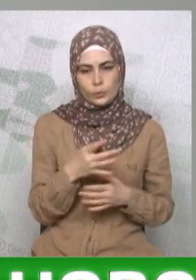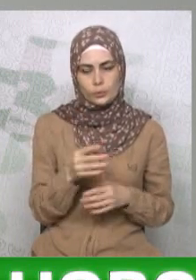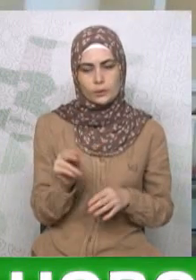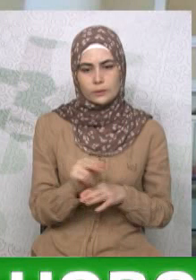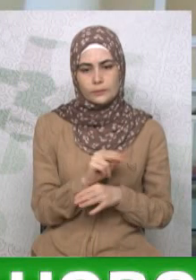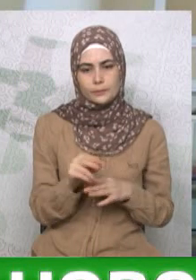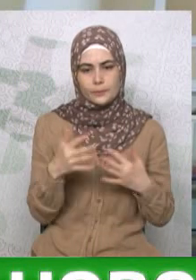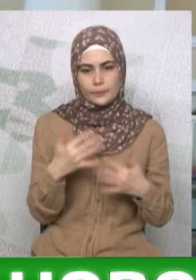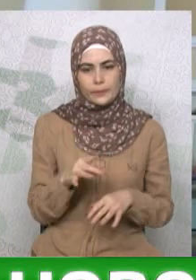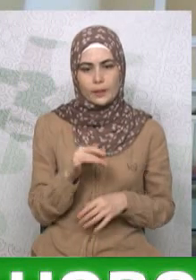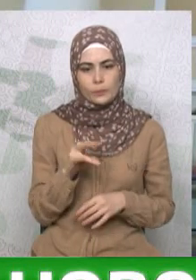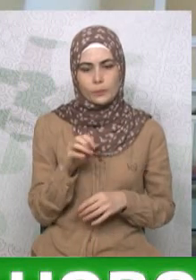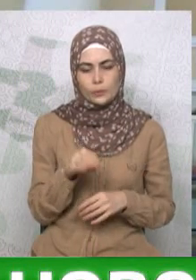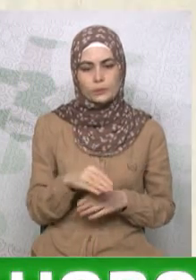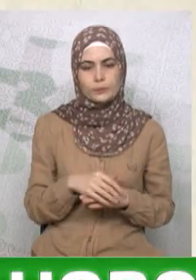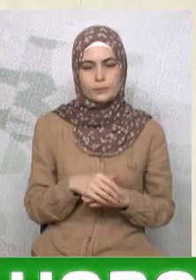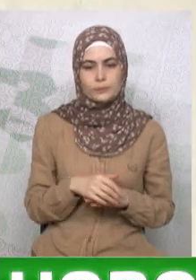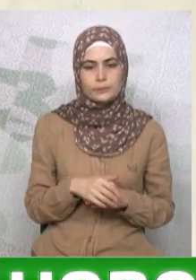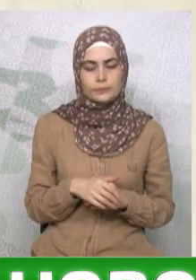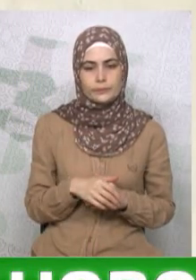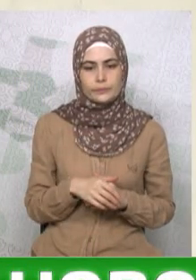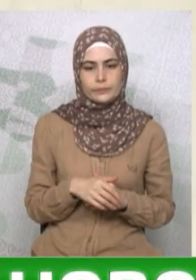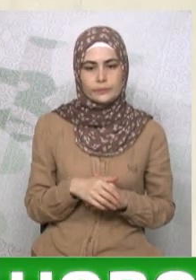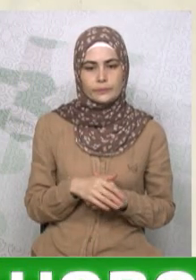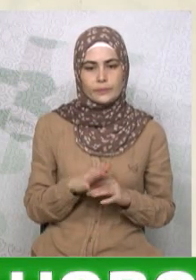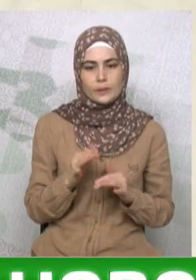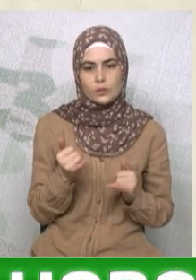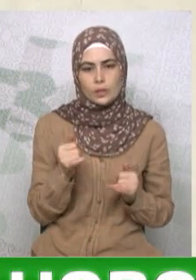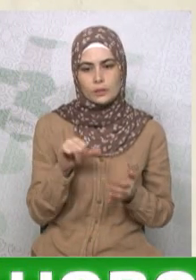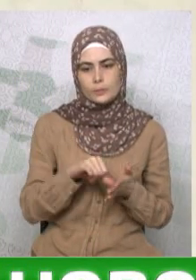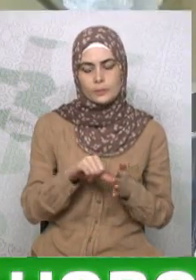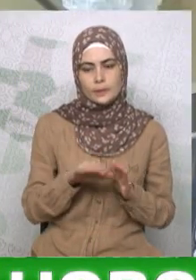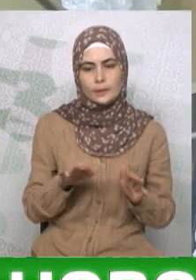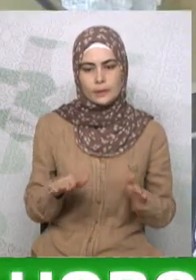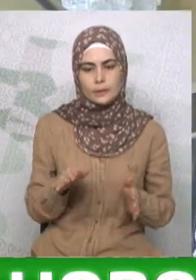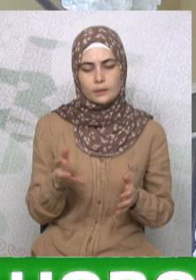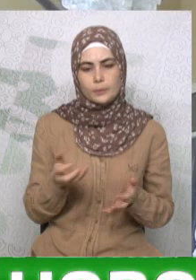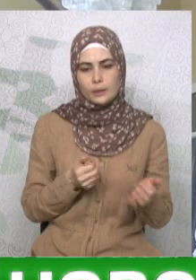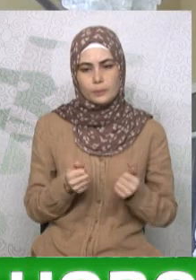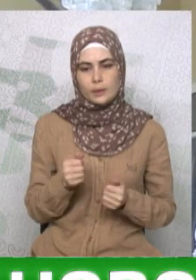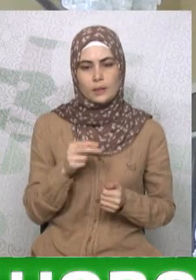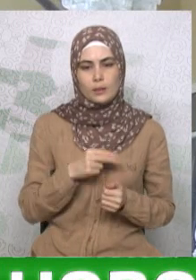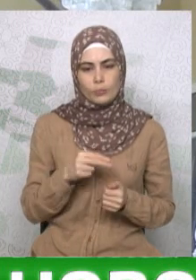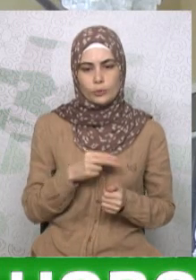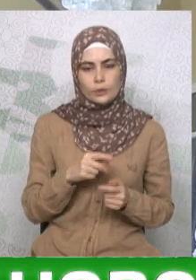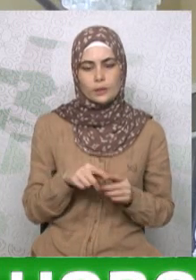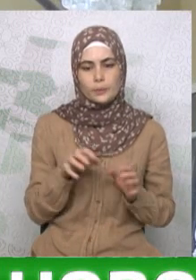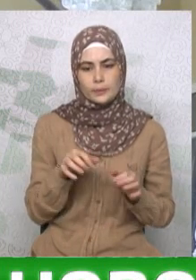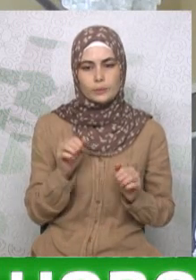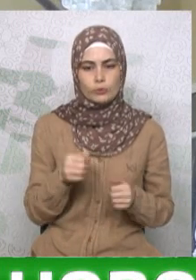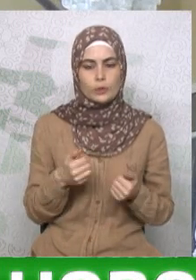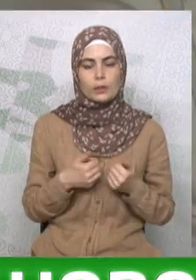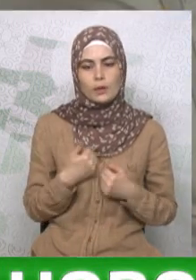отреставрирован, сделан ремонт, оснащен, он сейчас принимает детей, он работает. Это действительно такое место, которым можно